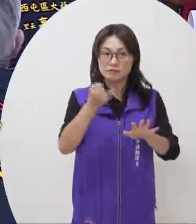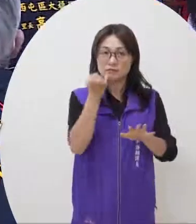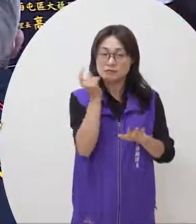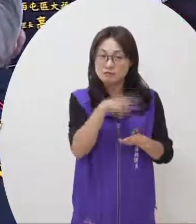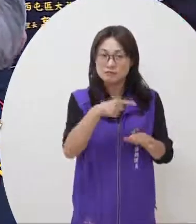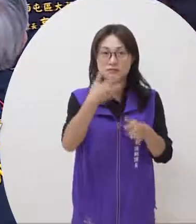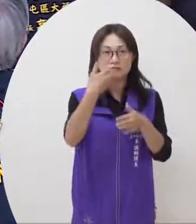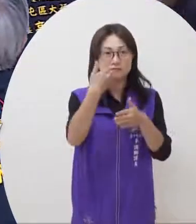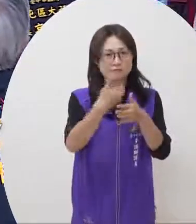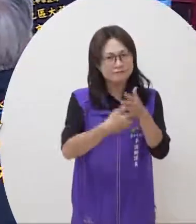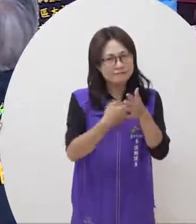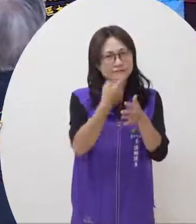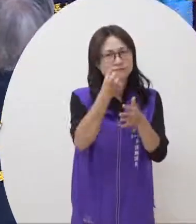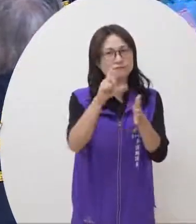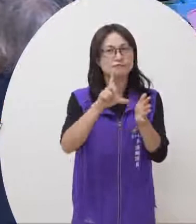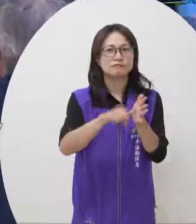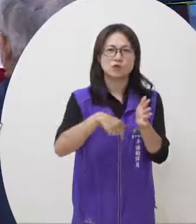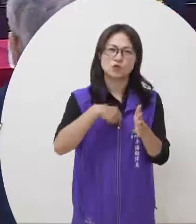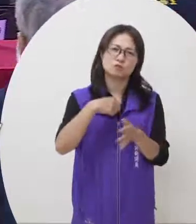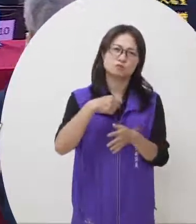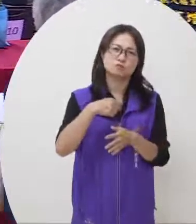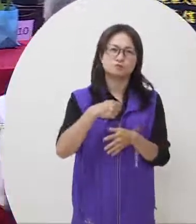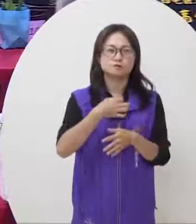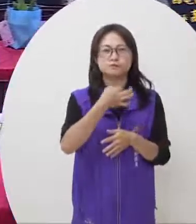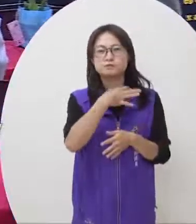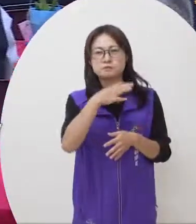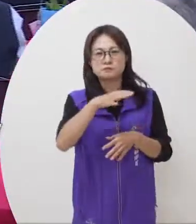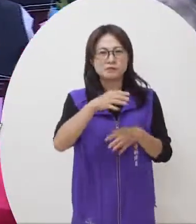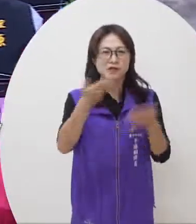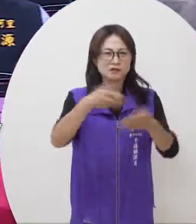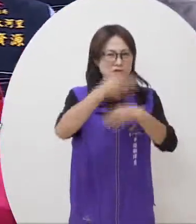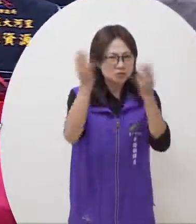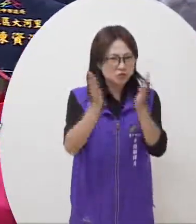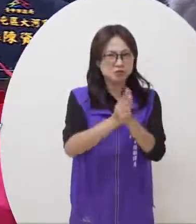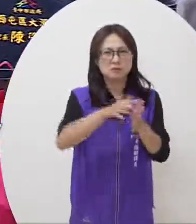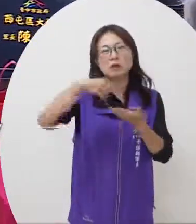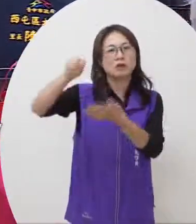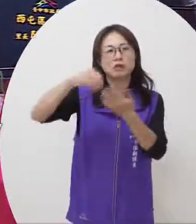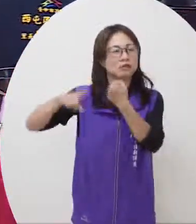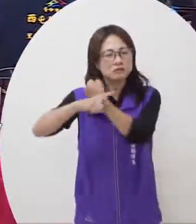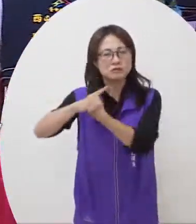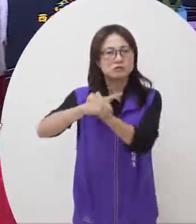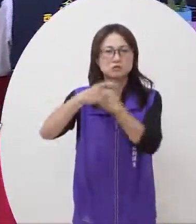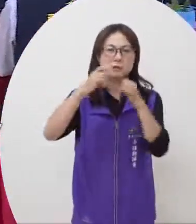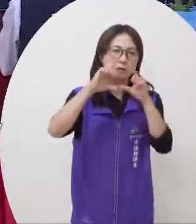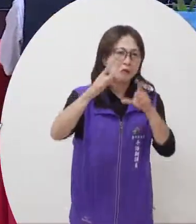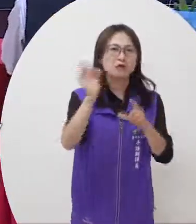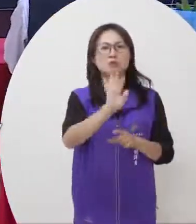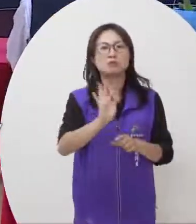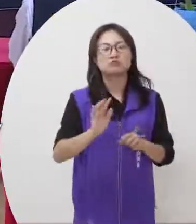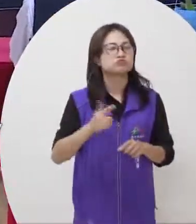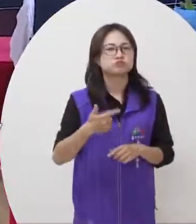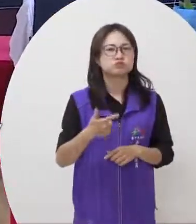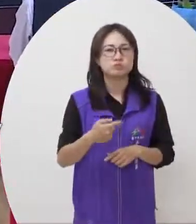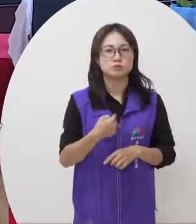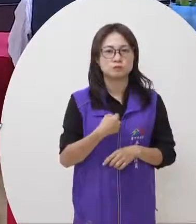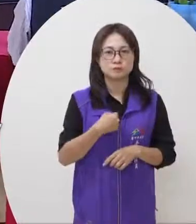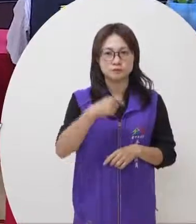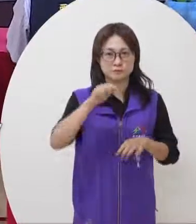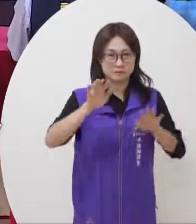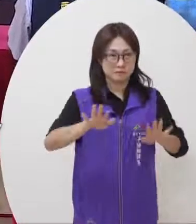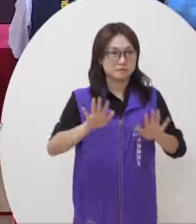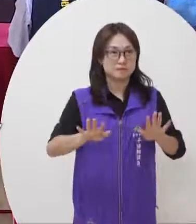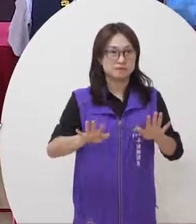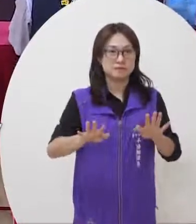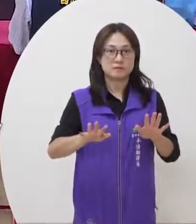为我不是那么希望把问题带回去研究，就来讲，因为今天很难得里长高局处处